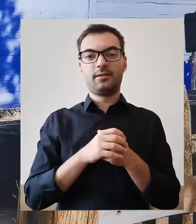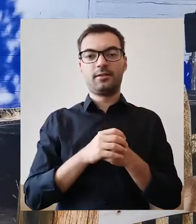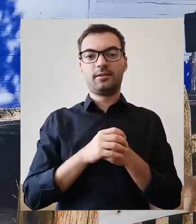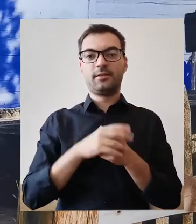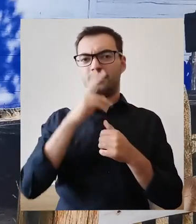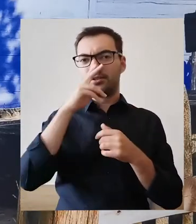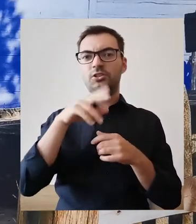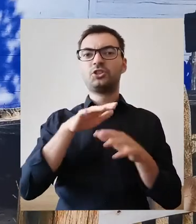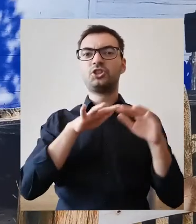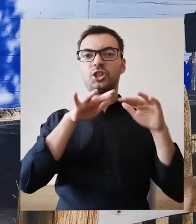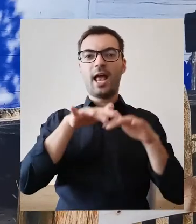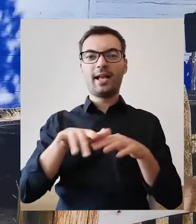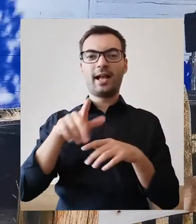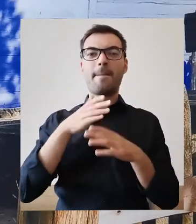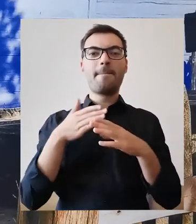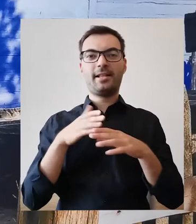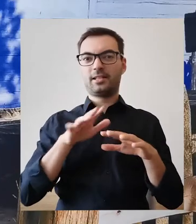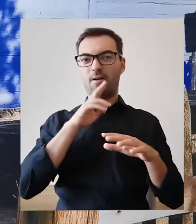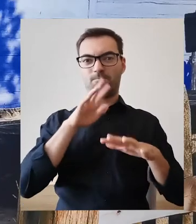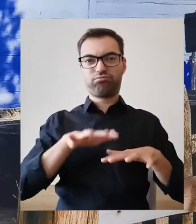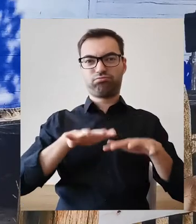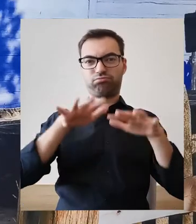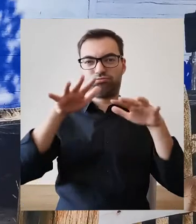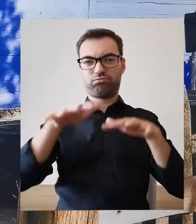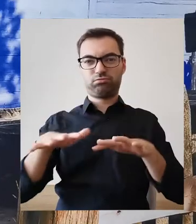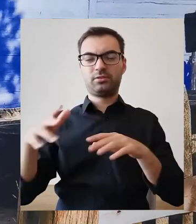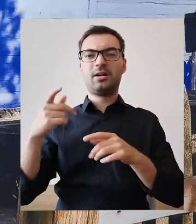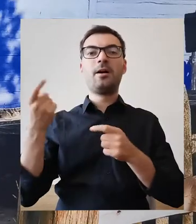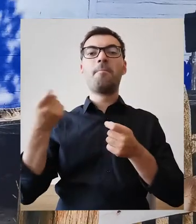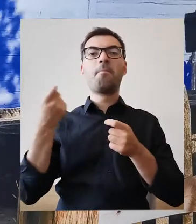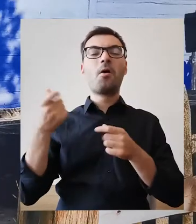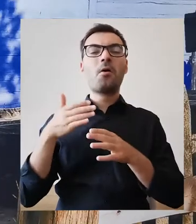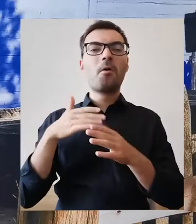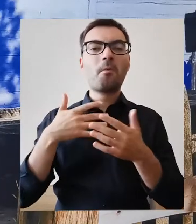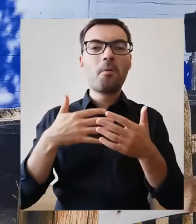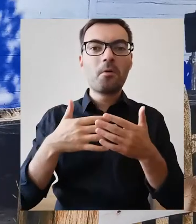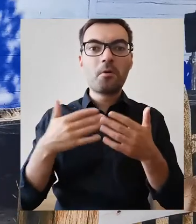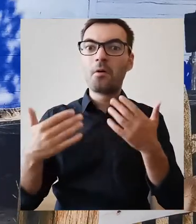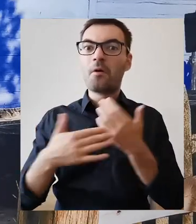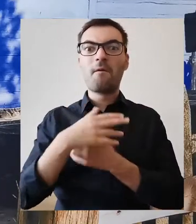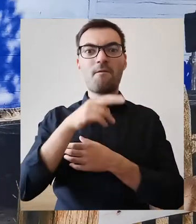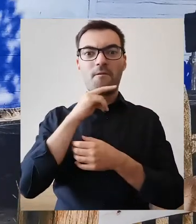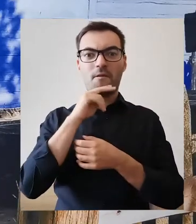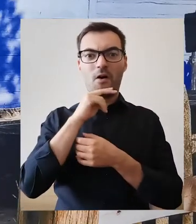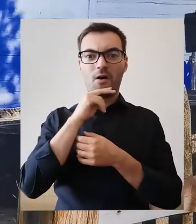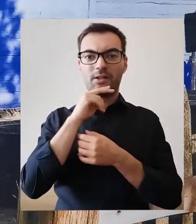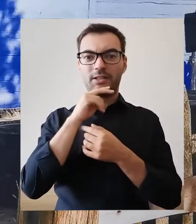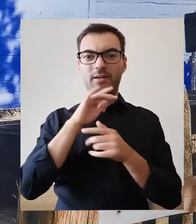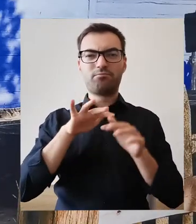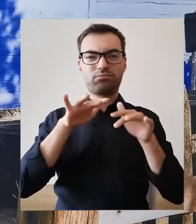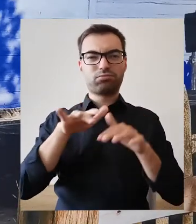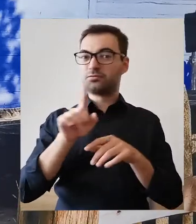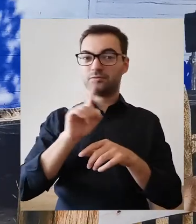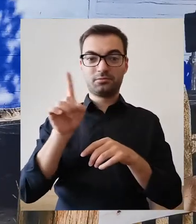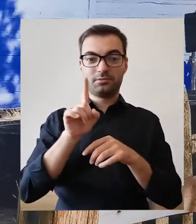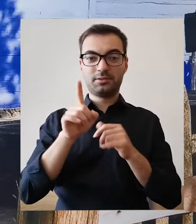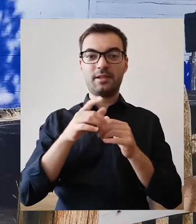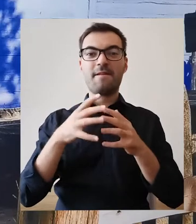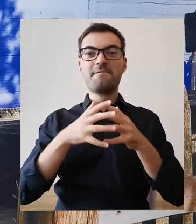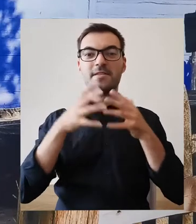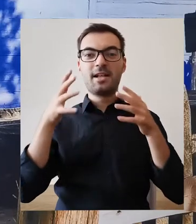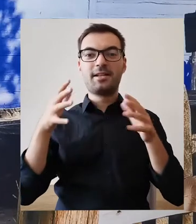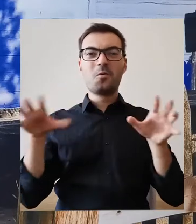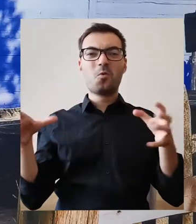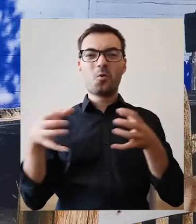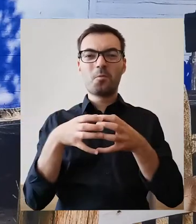fale rzeki pilicy podjechał bliżej i okazało się że to jednak nie woda jest tak zmieniona ale wielkie stada